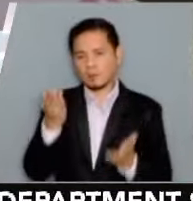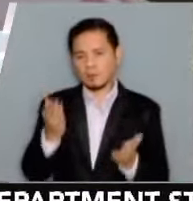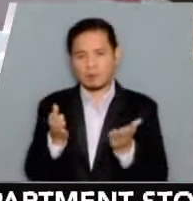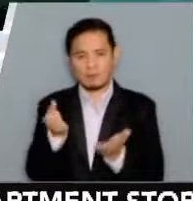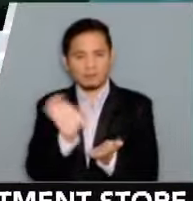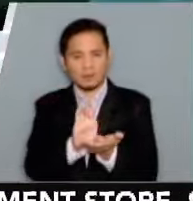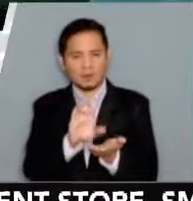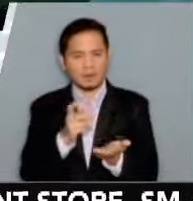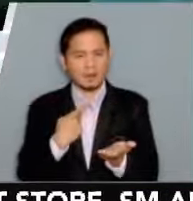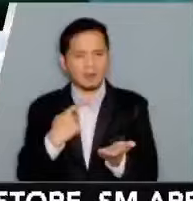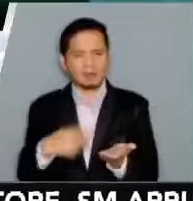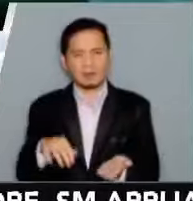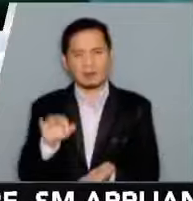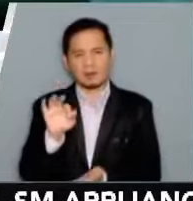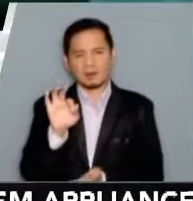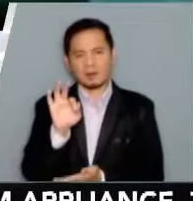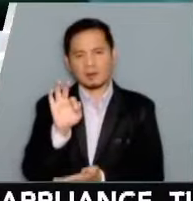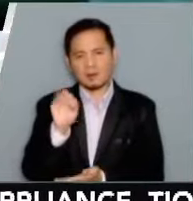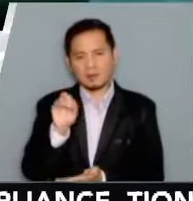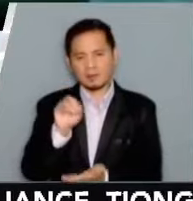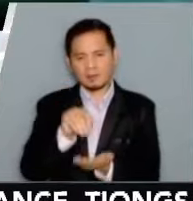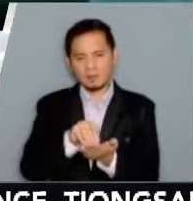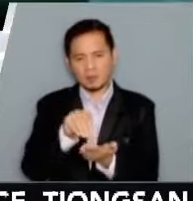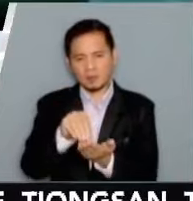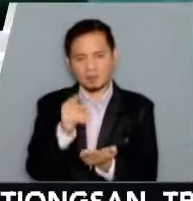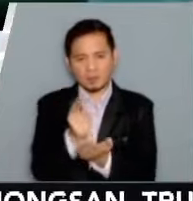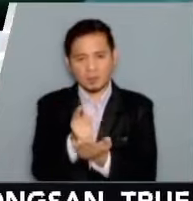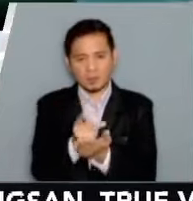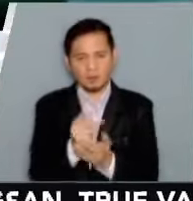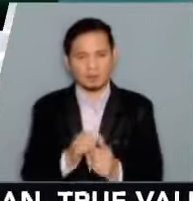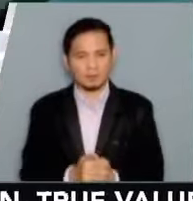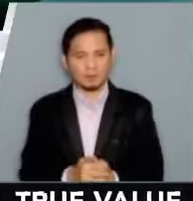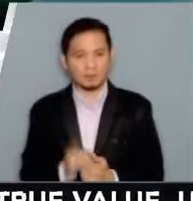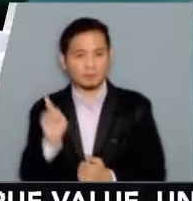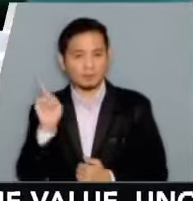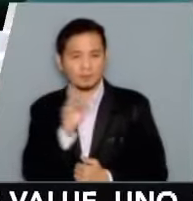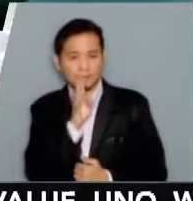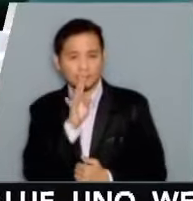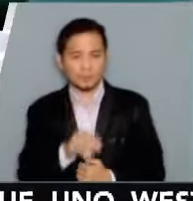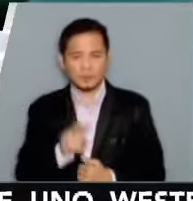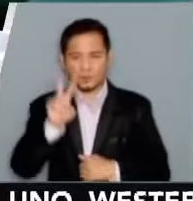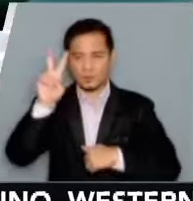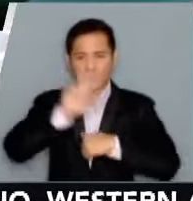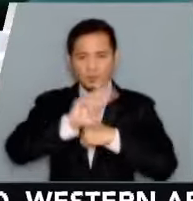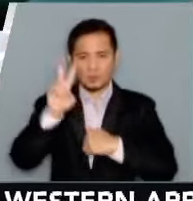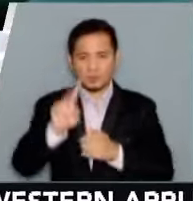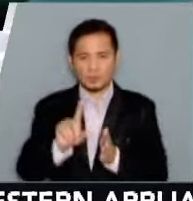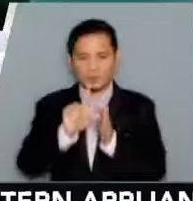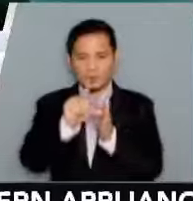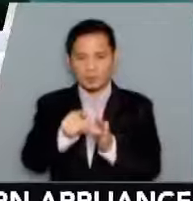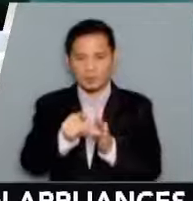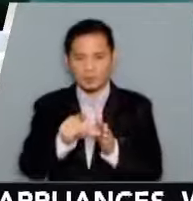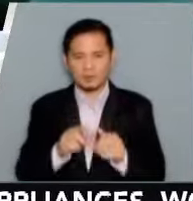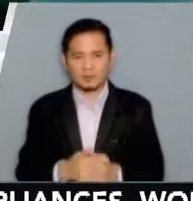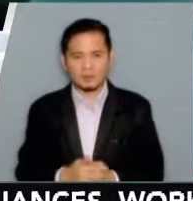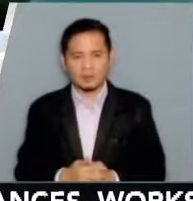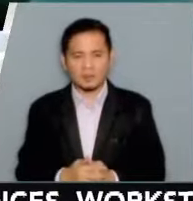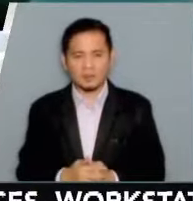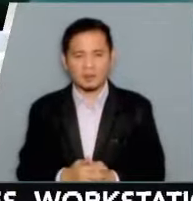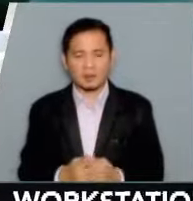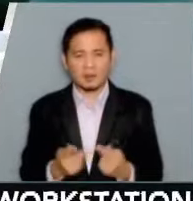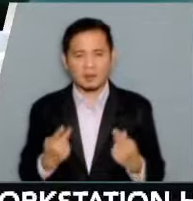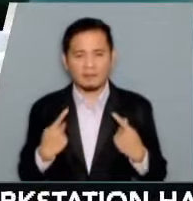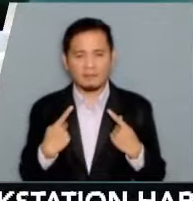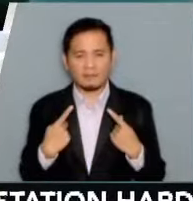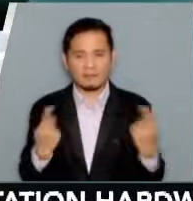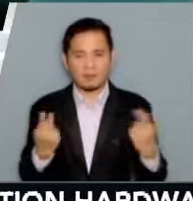ng ph0 million the following day or 2 Days Later dinagdagan ang price